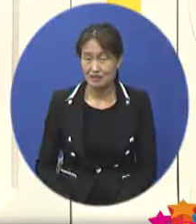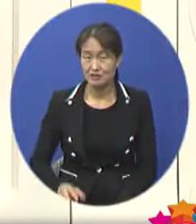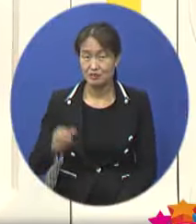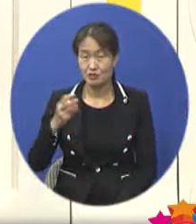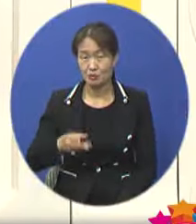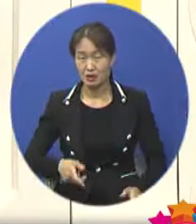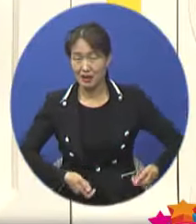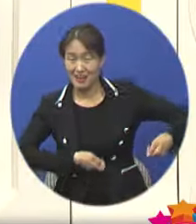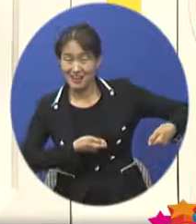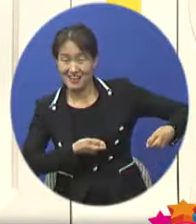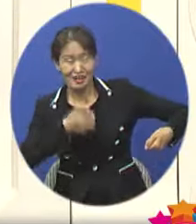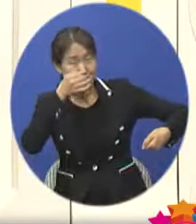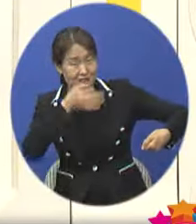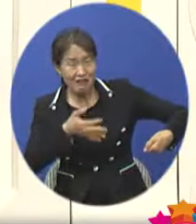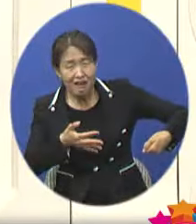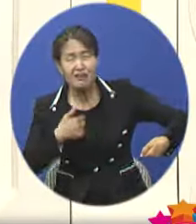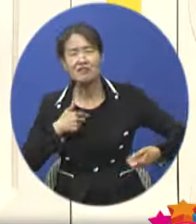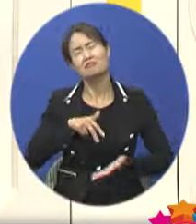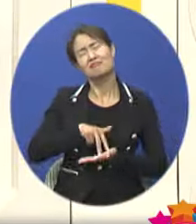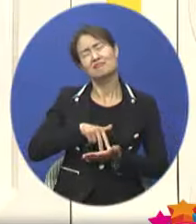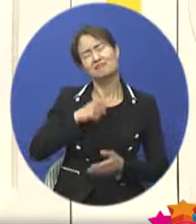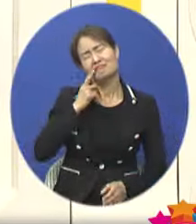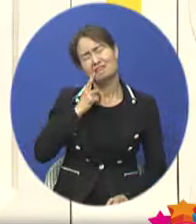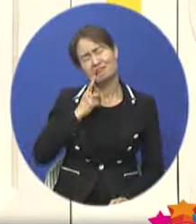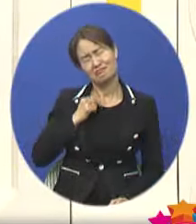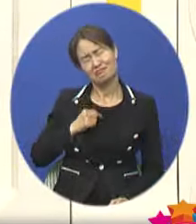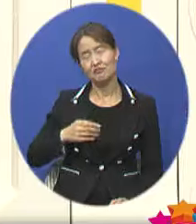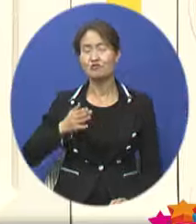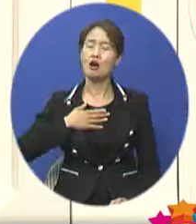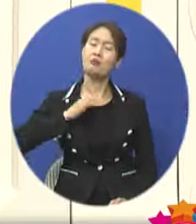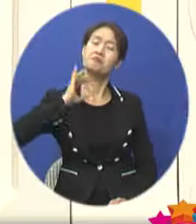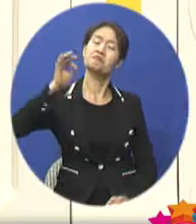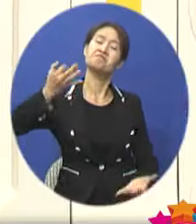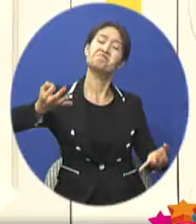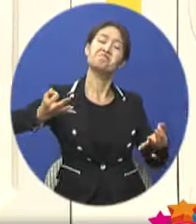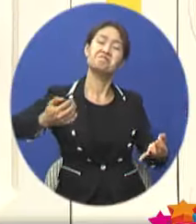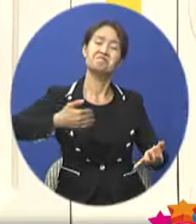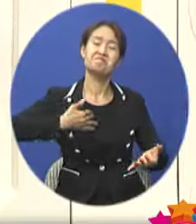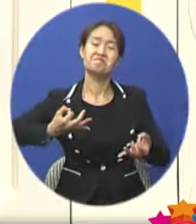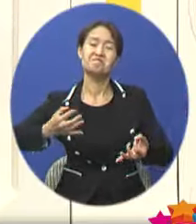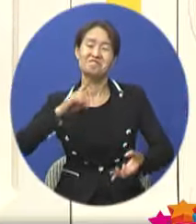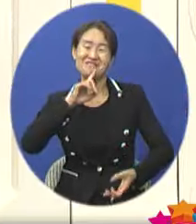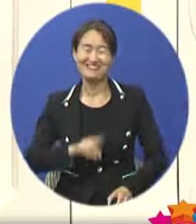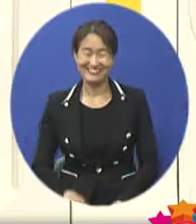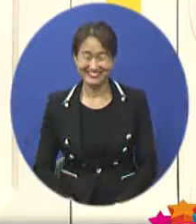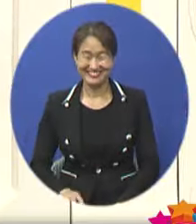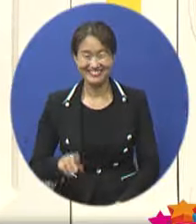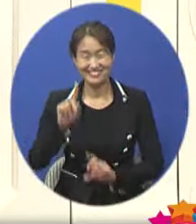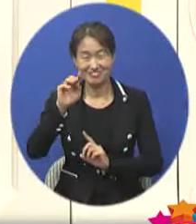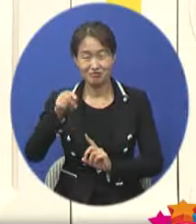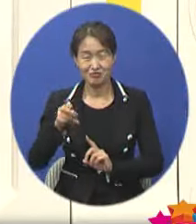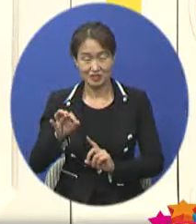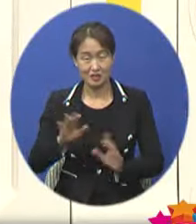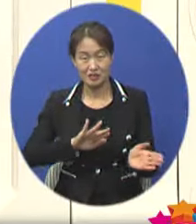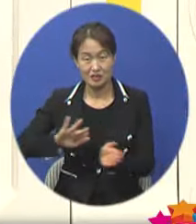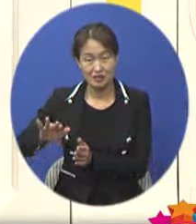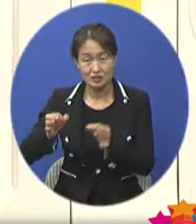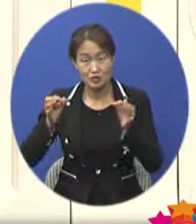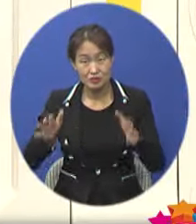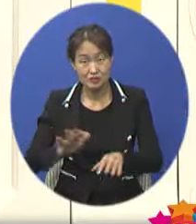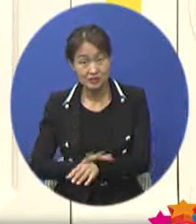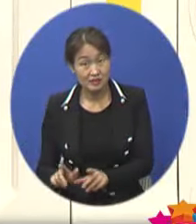이거 보여드렸잖아요. 예. 사실 좀 부러웠어요 제가. 나 이런 사람이요. 아니 말씀 좀 들어보자고요. 예. 그동안 잘 지내셨어요?